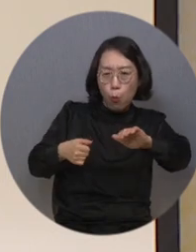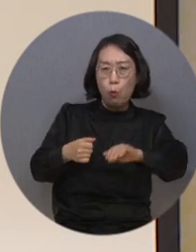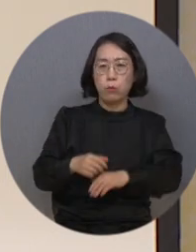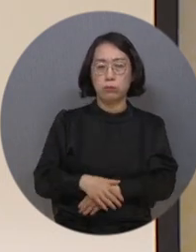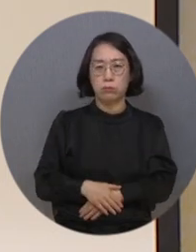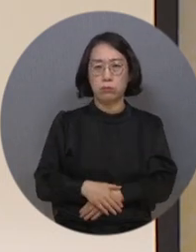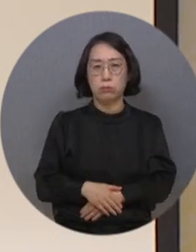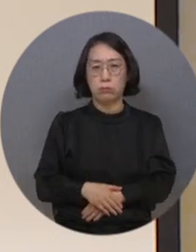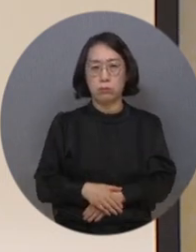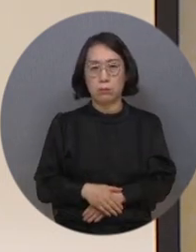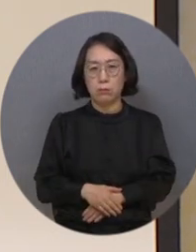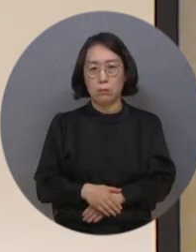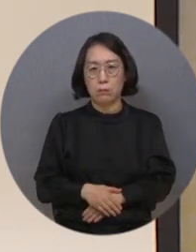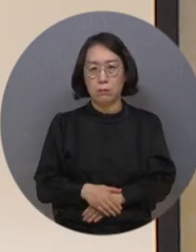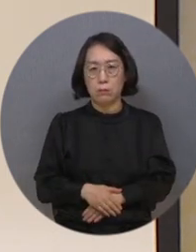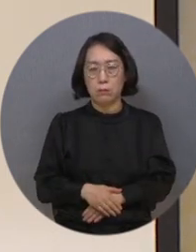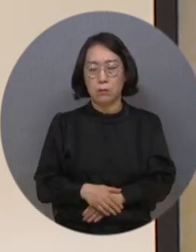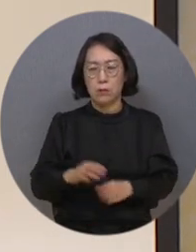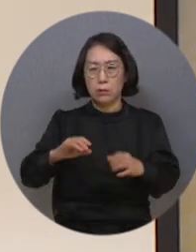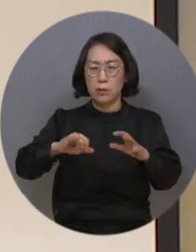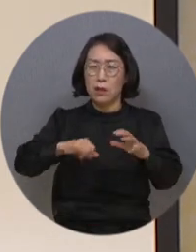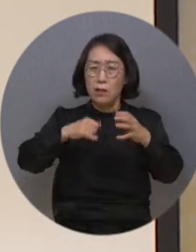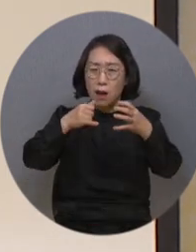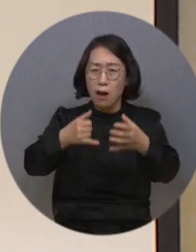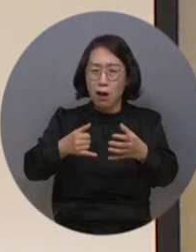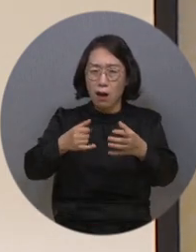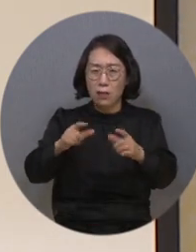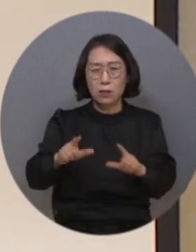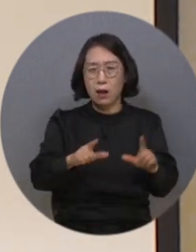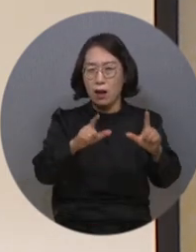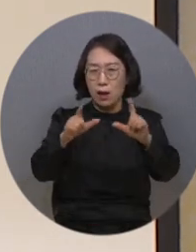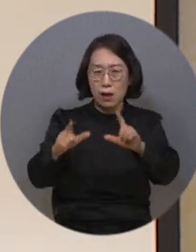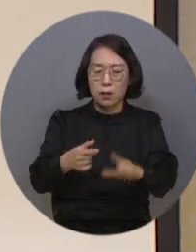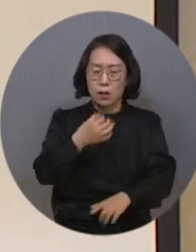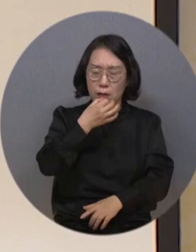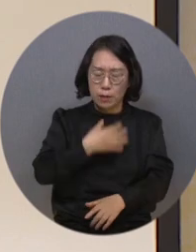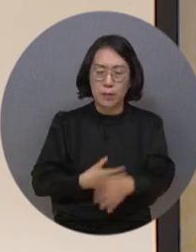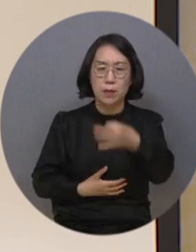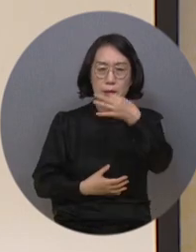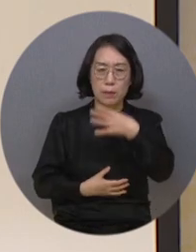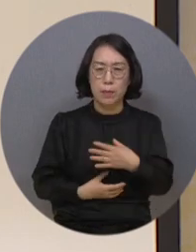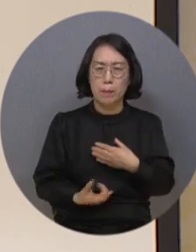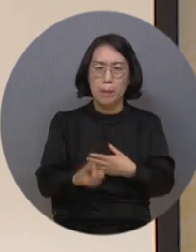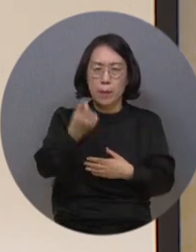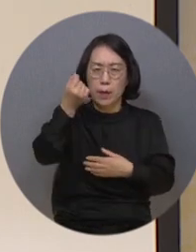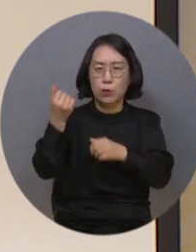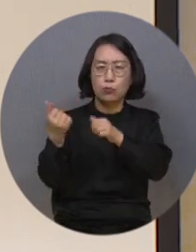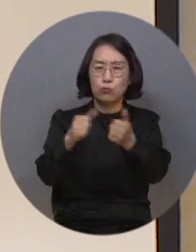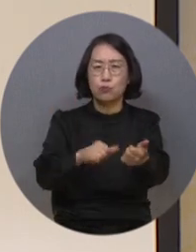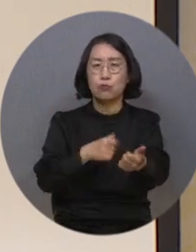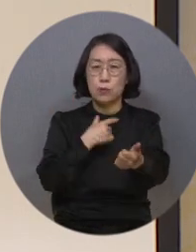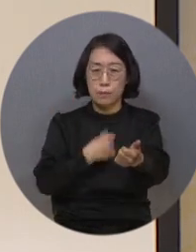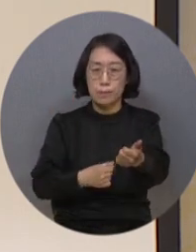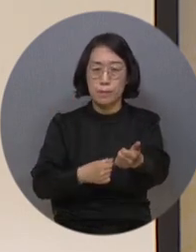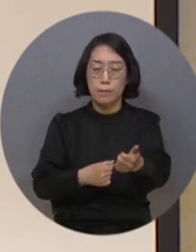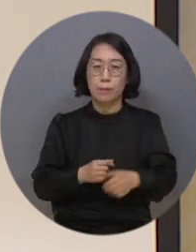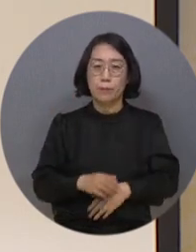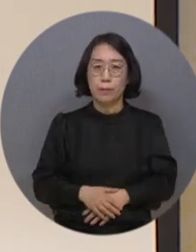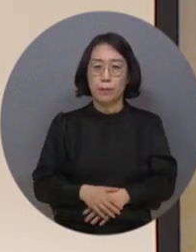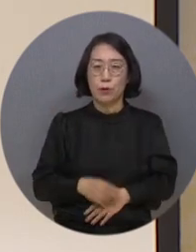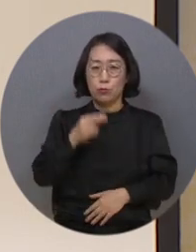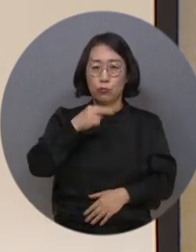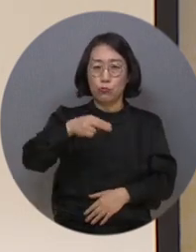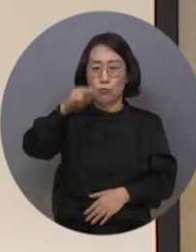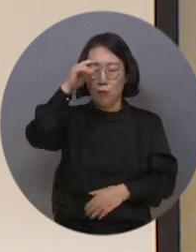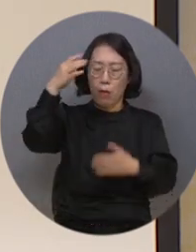소리죠. 세상 살기가 너무너무 힘든 거예요. 빨리 죽고 말자. 술에